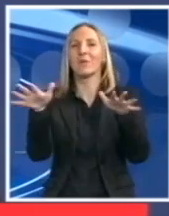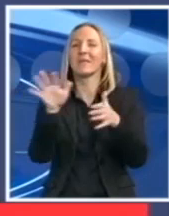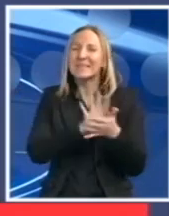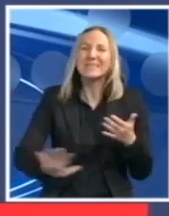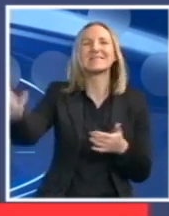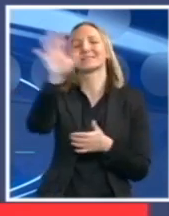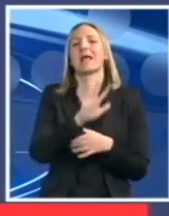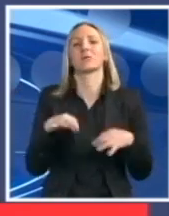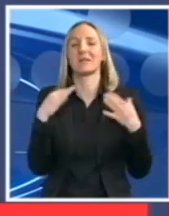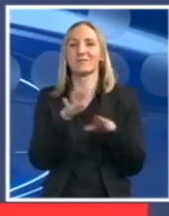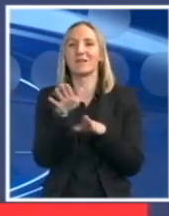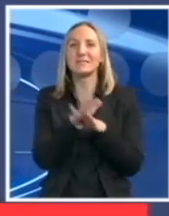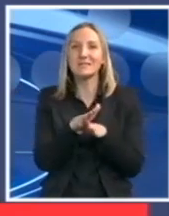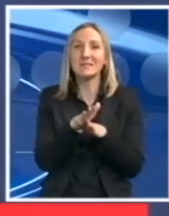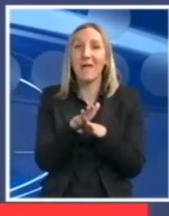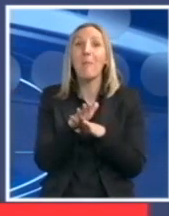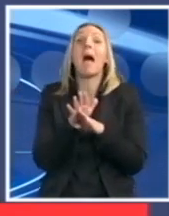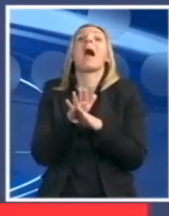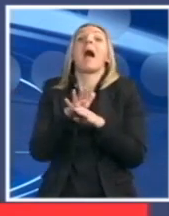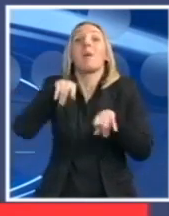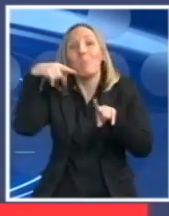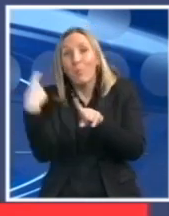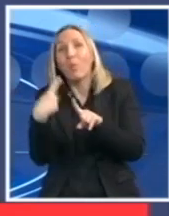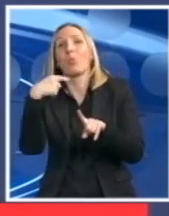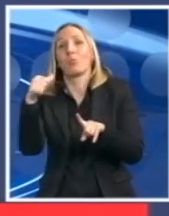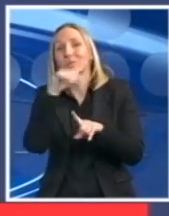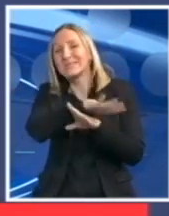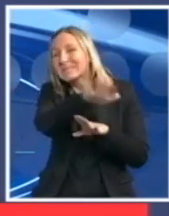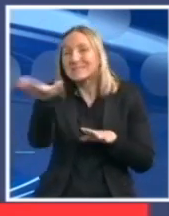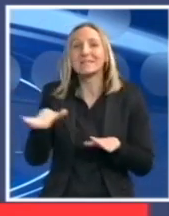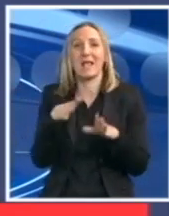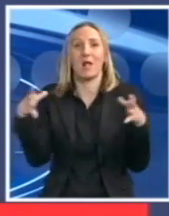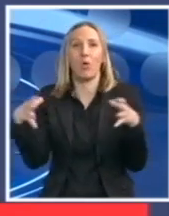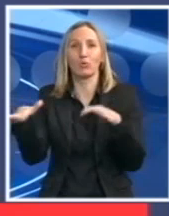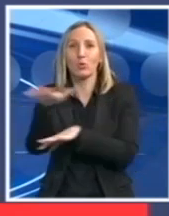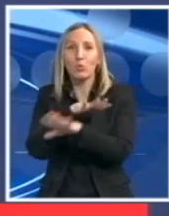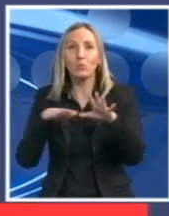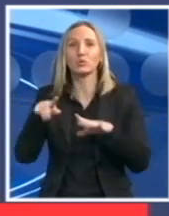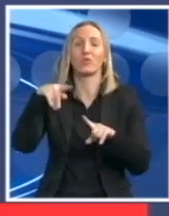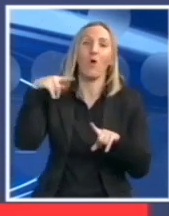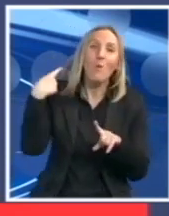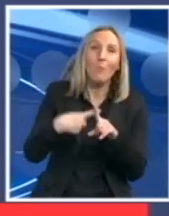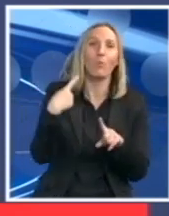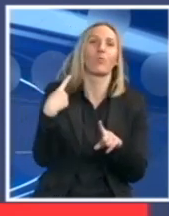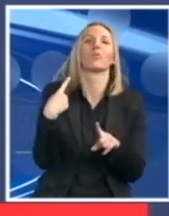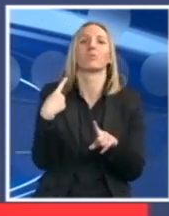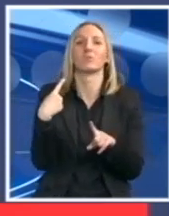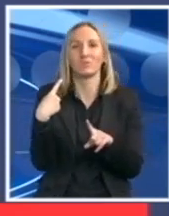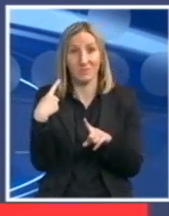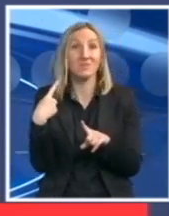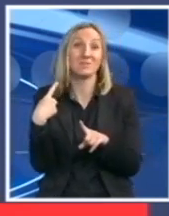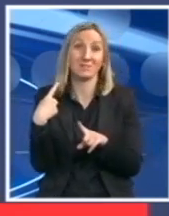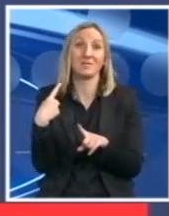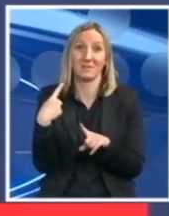zdravstveni sistem, a preko zdravstvenog sistema i čitavo društvo, a da ne pričamo o tome da je to